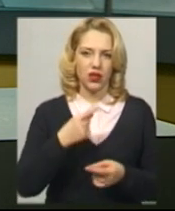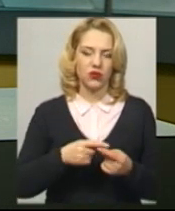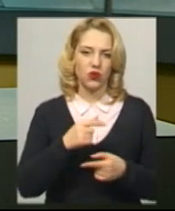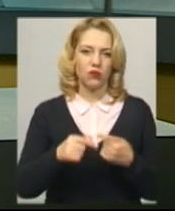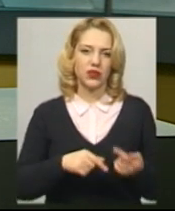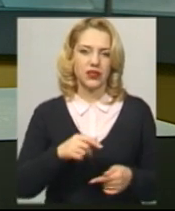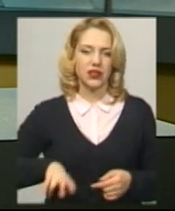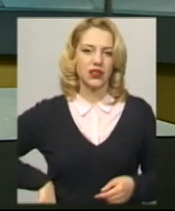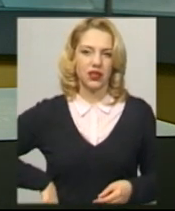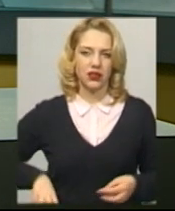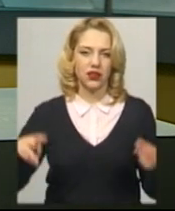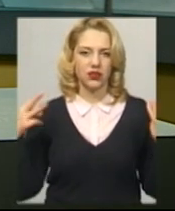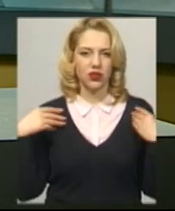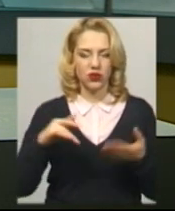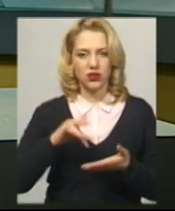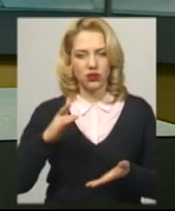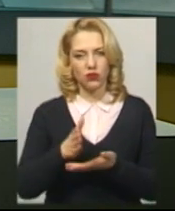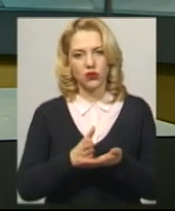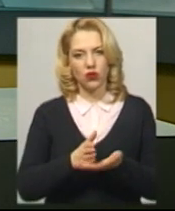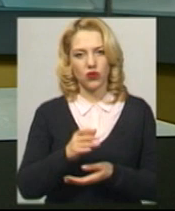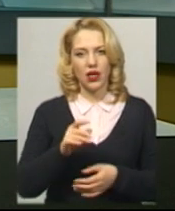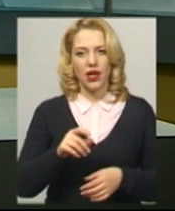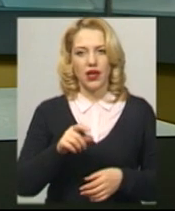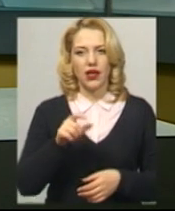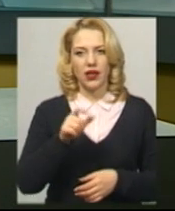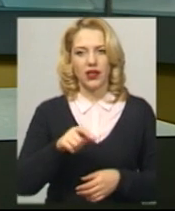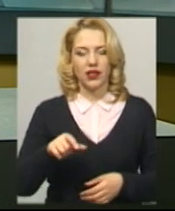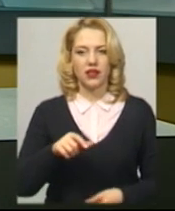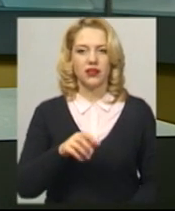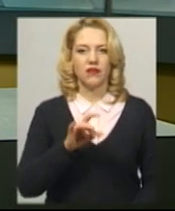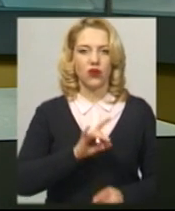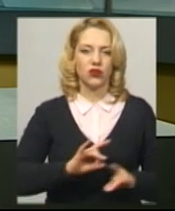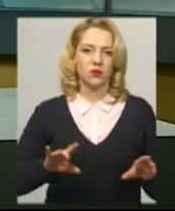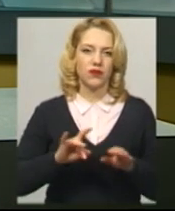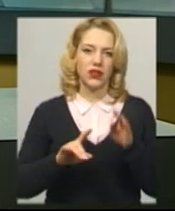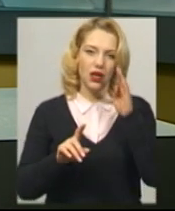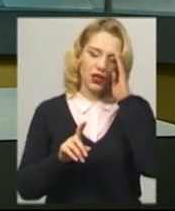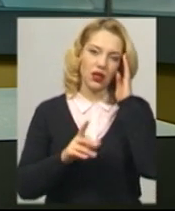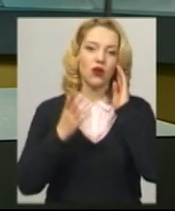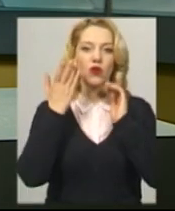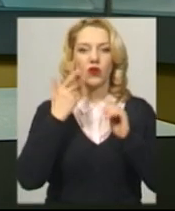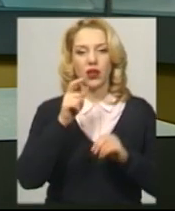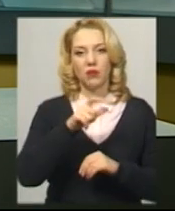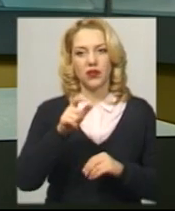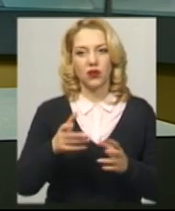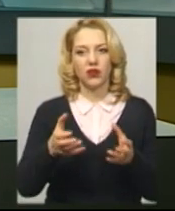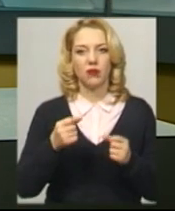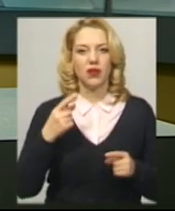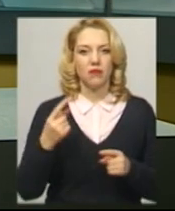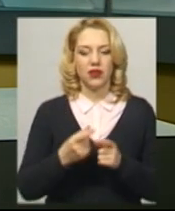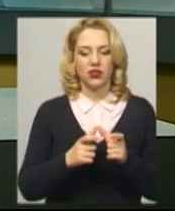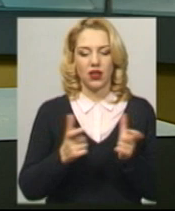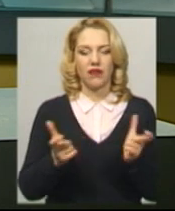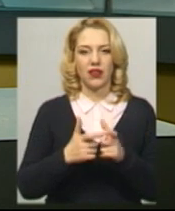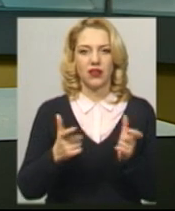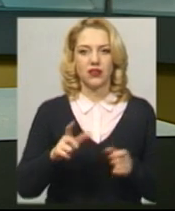Надольний. Начальниця Центру обслуговування клієнтів АТ «Хмельницьгаз» Ірина Решетник розповідає, коли абоненти отримали перші квитанції